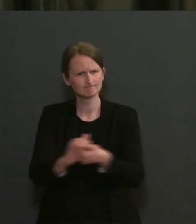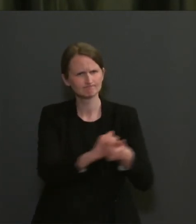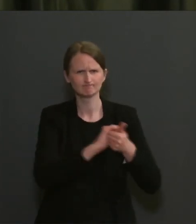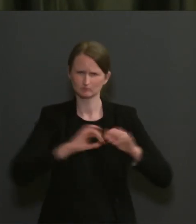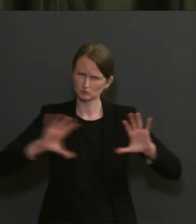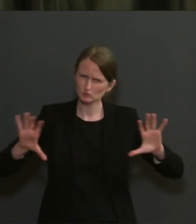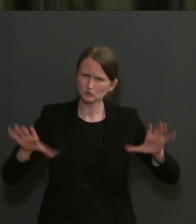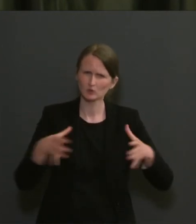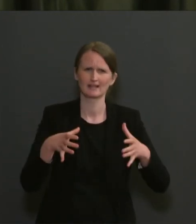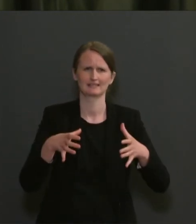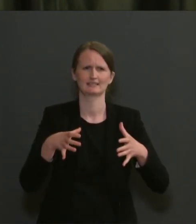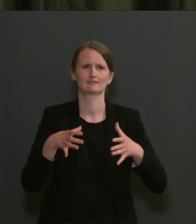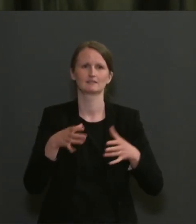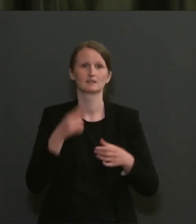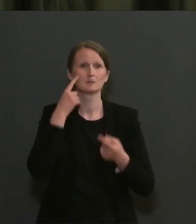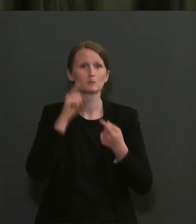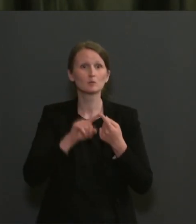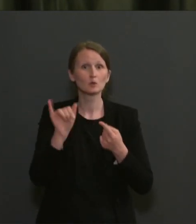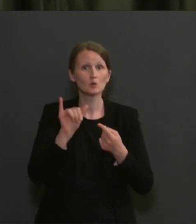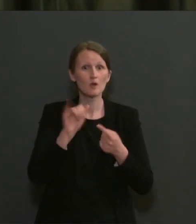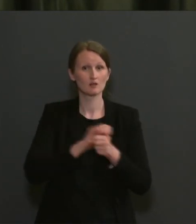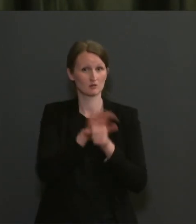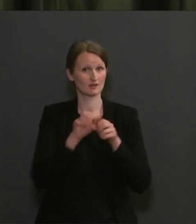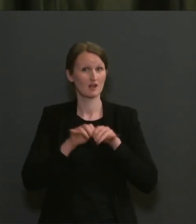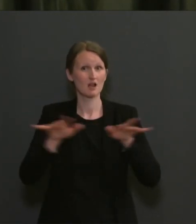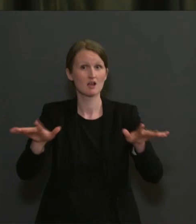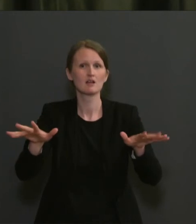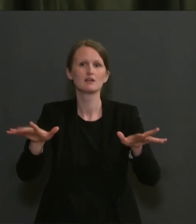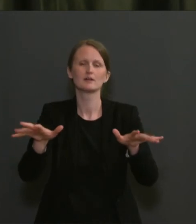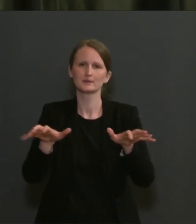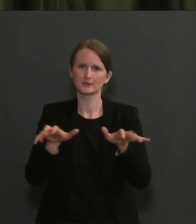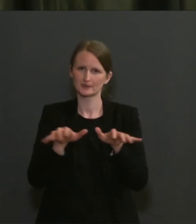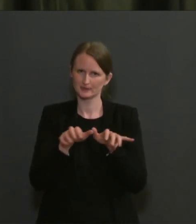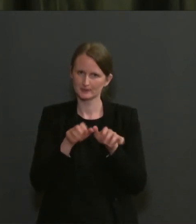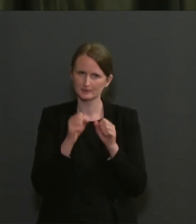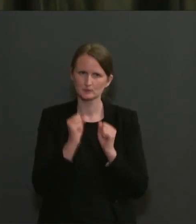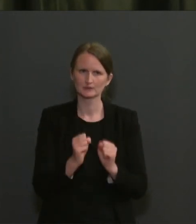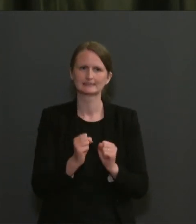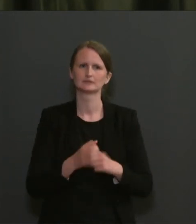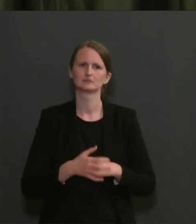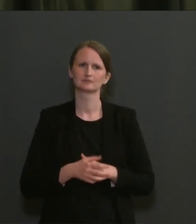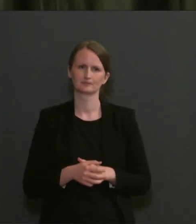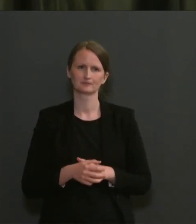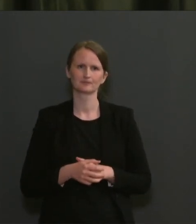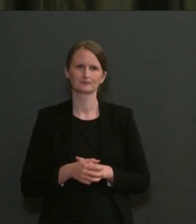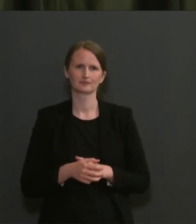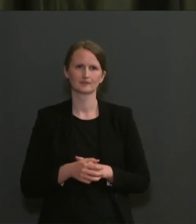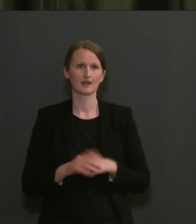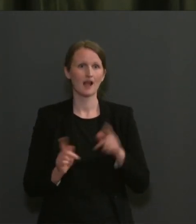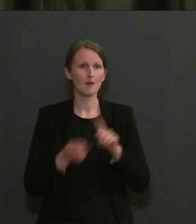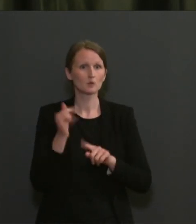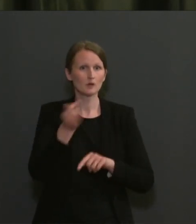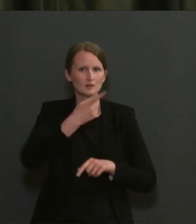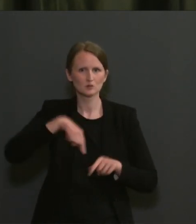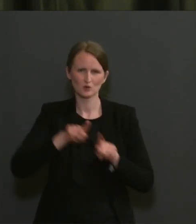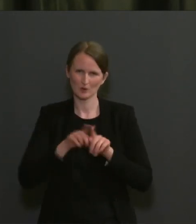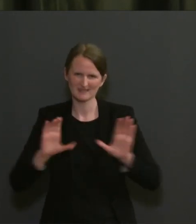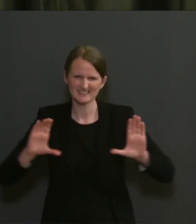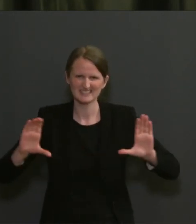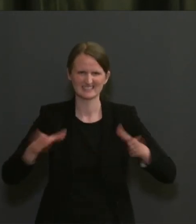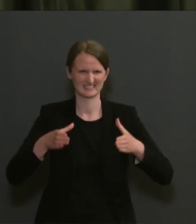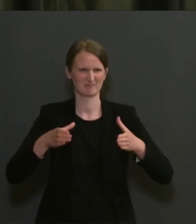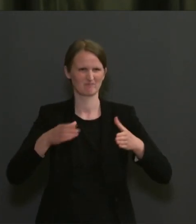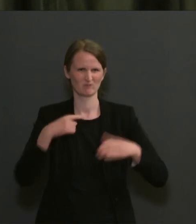progression du virus. En abordant ce défi comme une équipe soudée de 11 millions de citoyens, nous serons plus